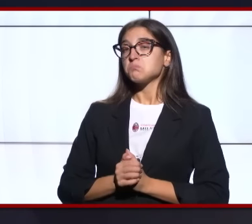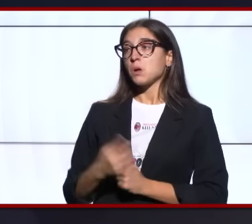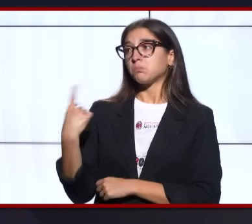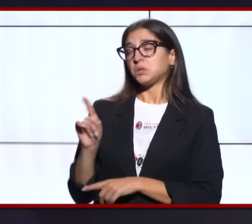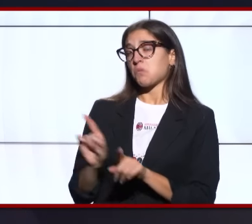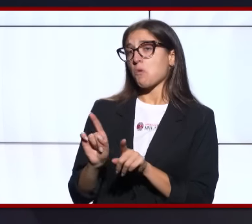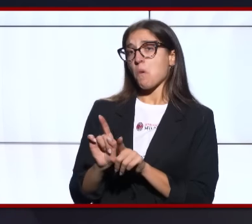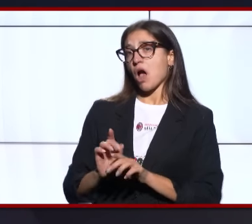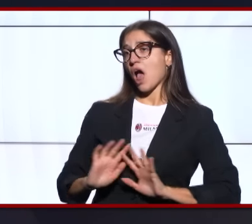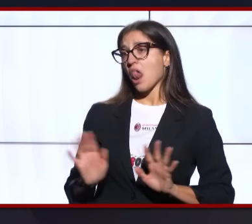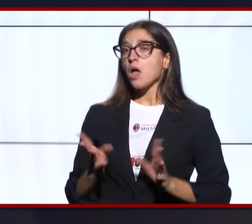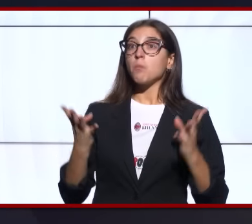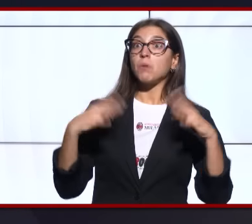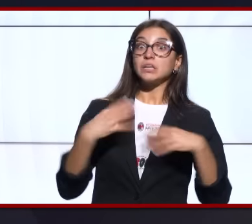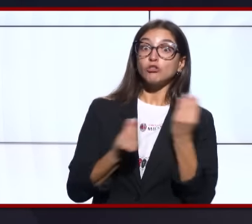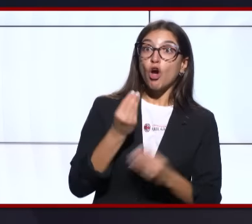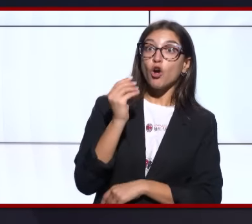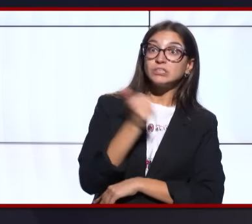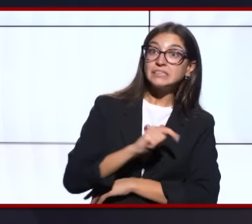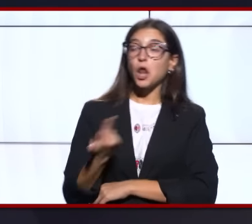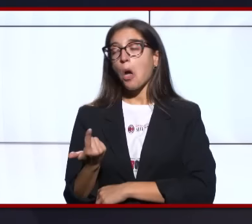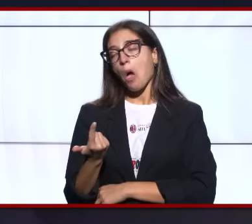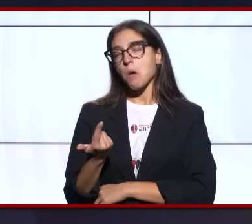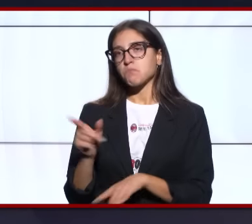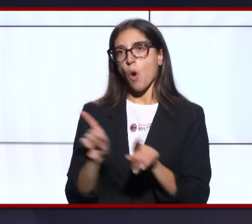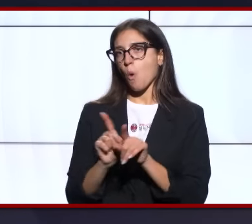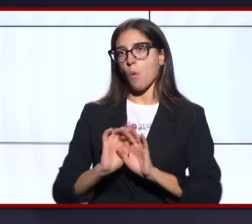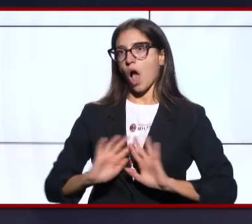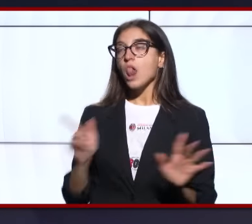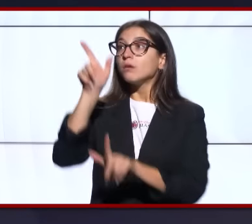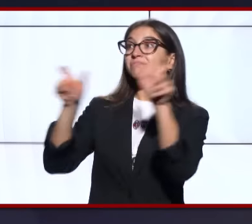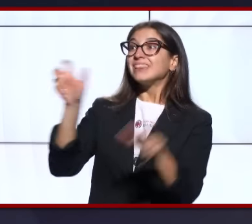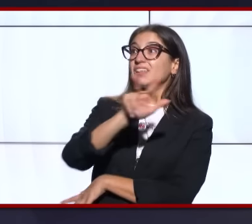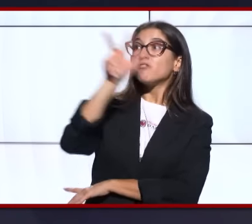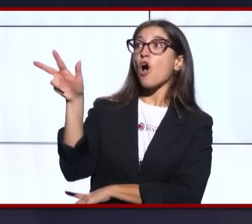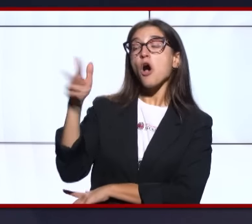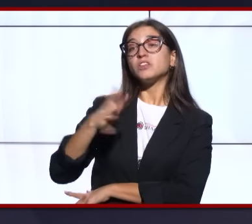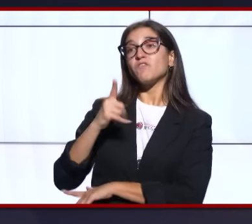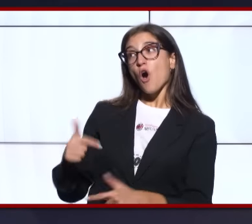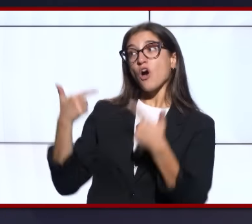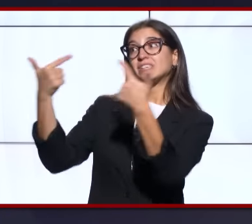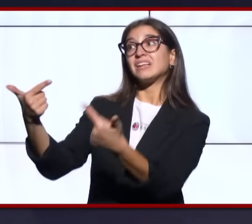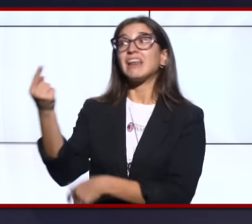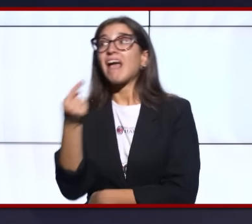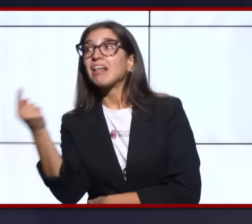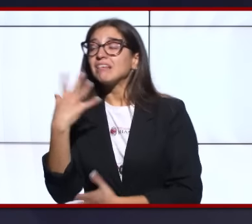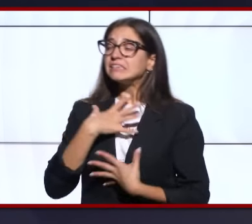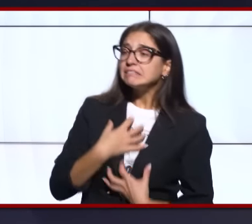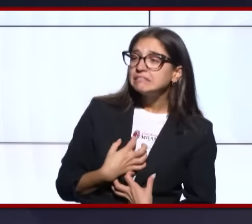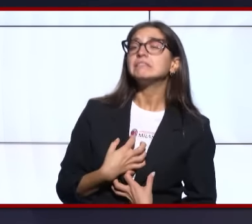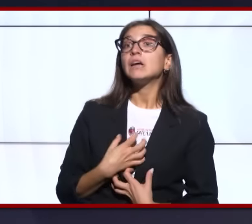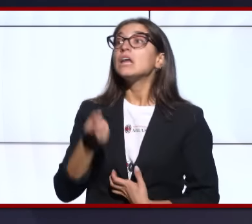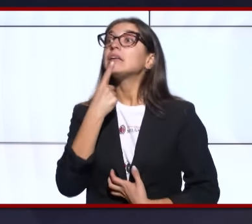lo stesso ma che penalizza per i tifosi per le persone che guardano la la la classifica